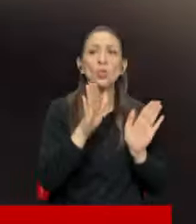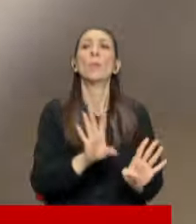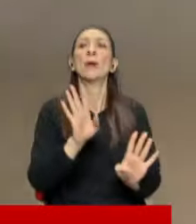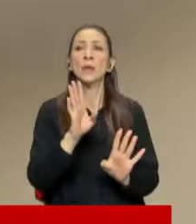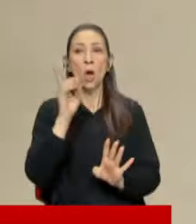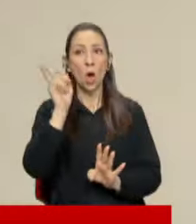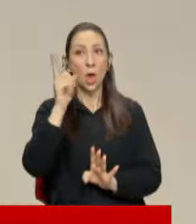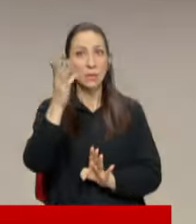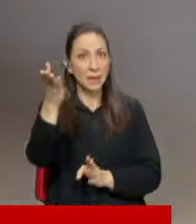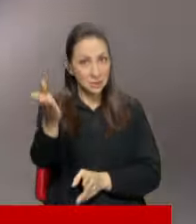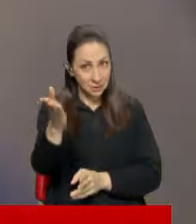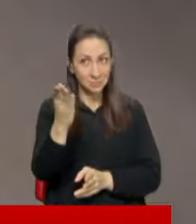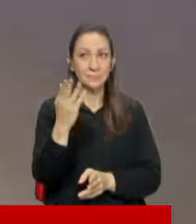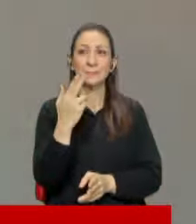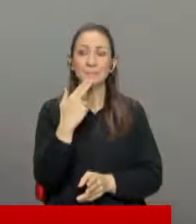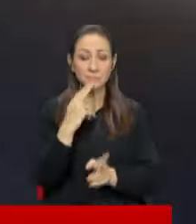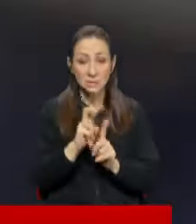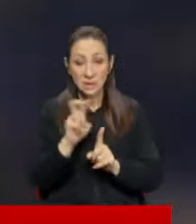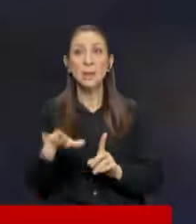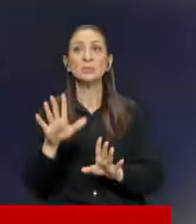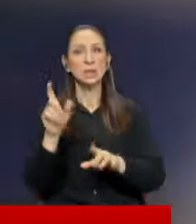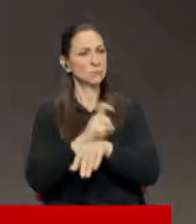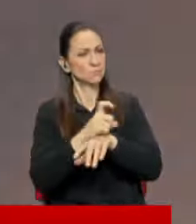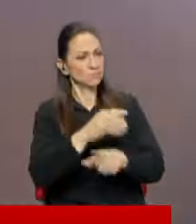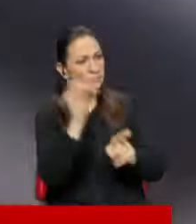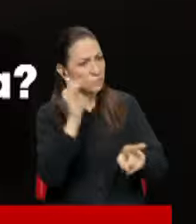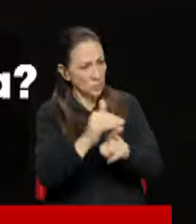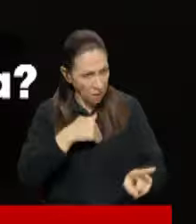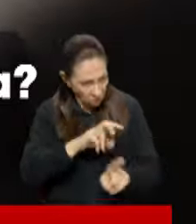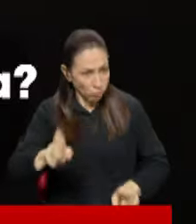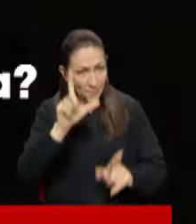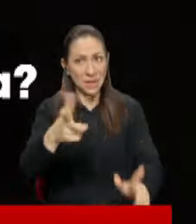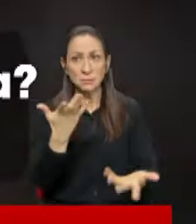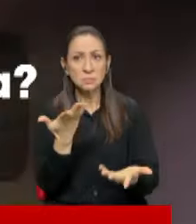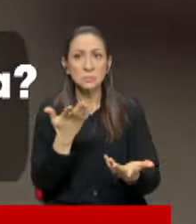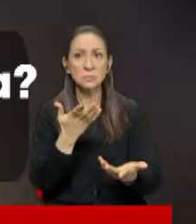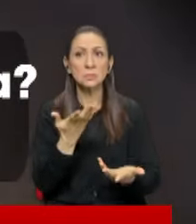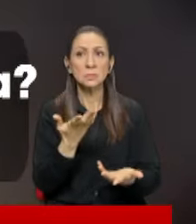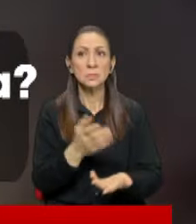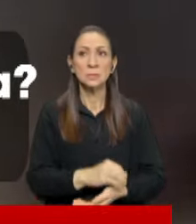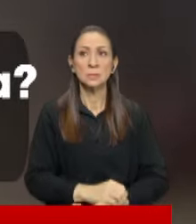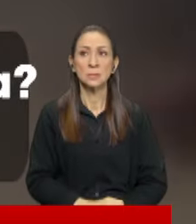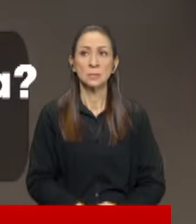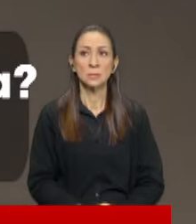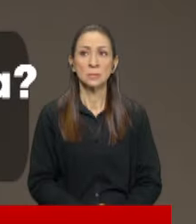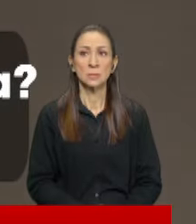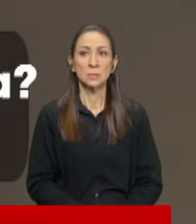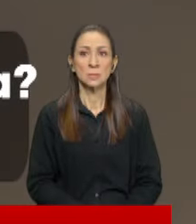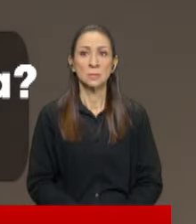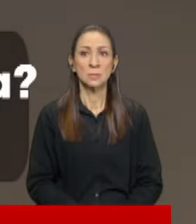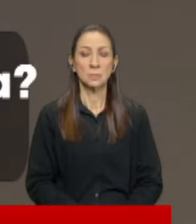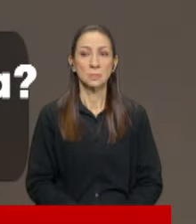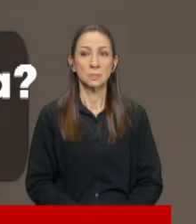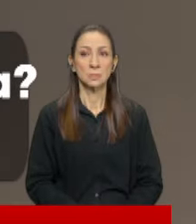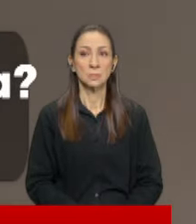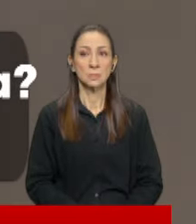biri öğretmendi. Durakta inemeyince tepki gösterdi. Bütün otobüsler gidiyor da bu otobüs mü girmiyor